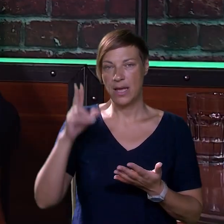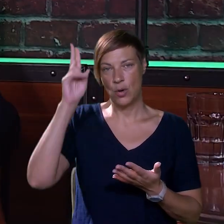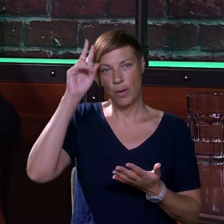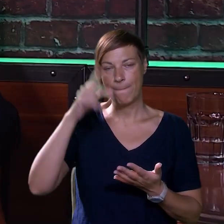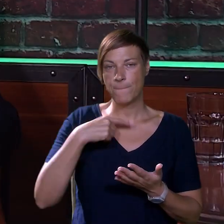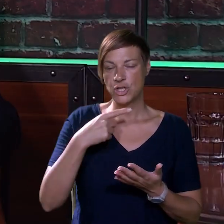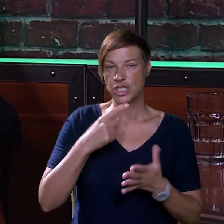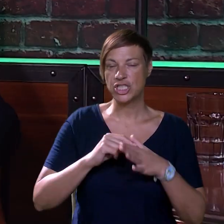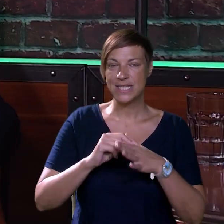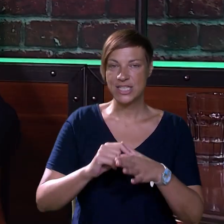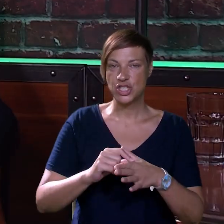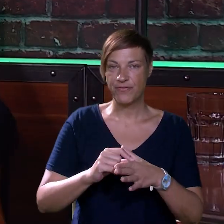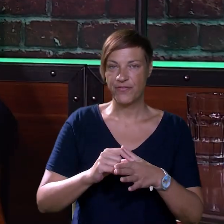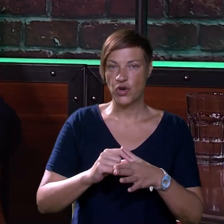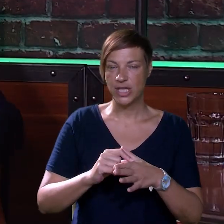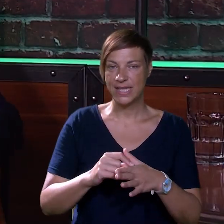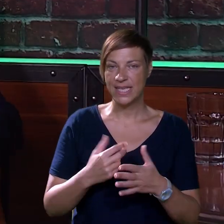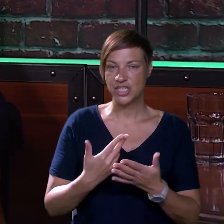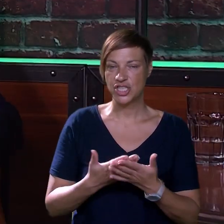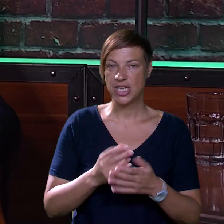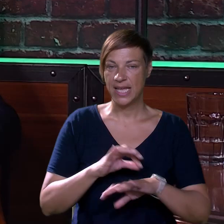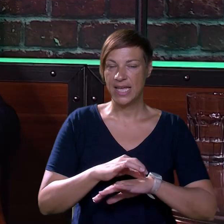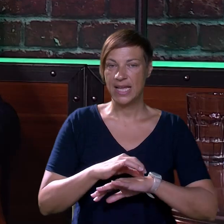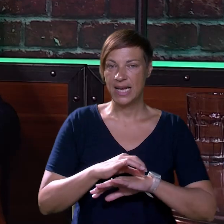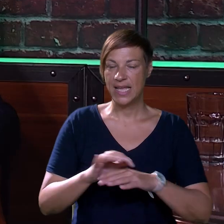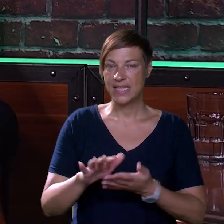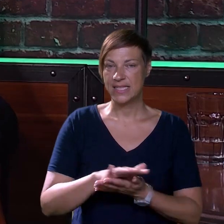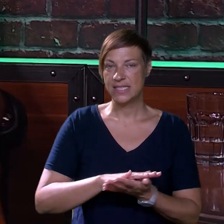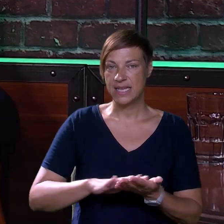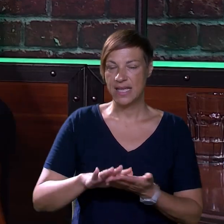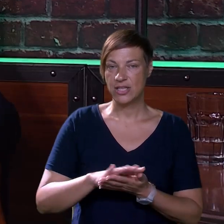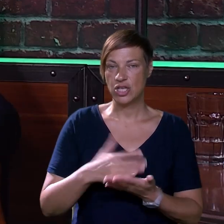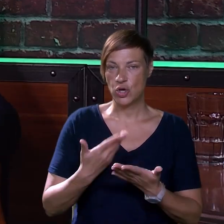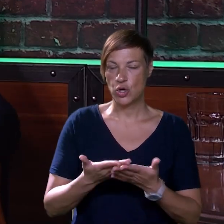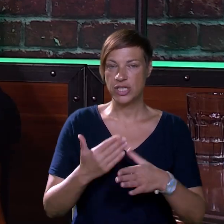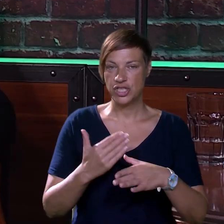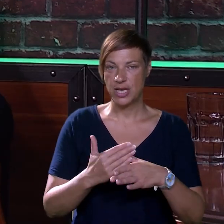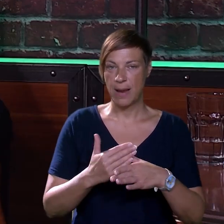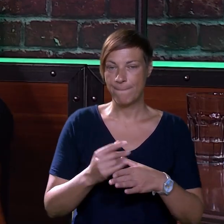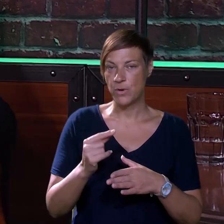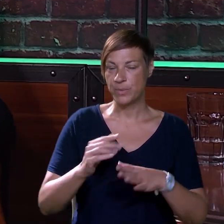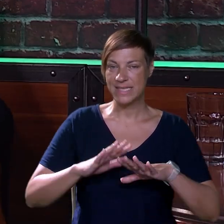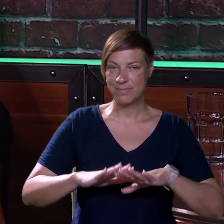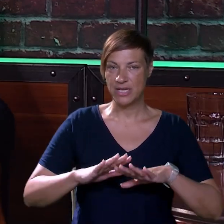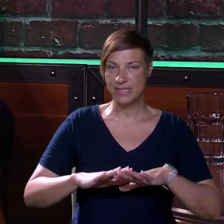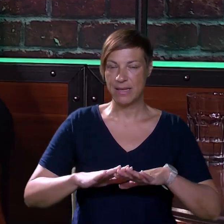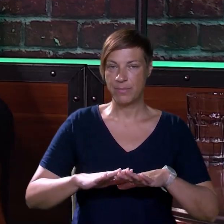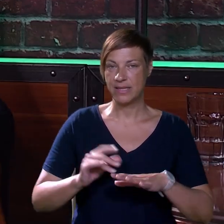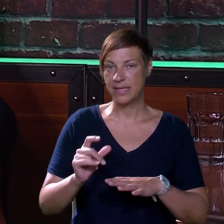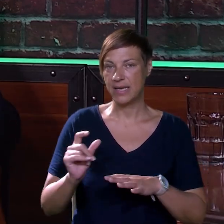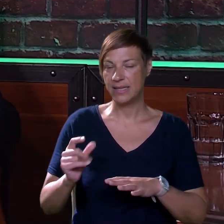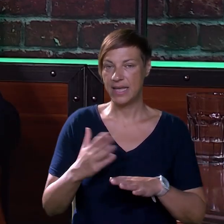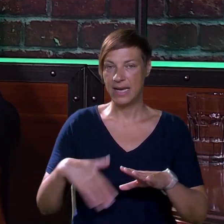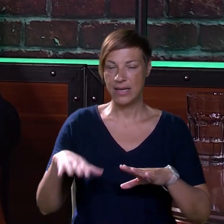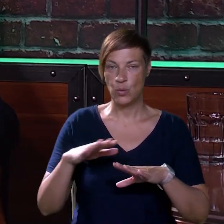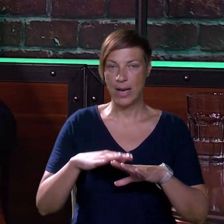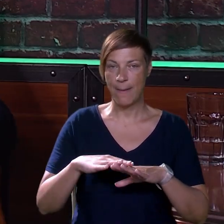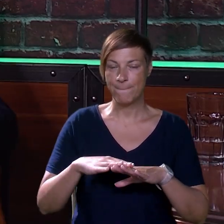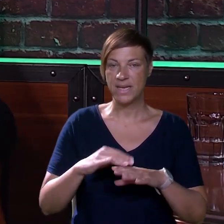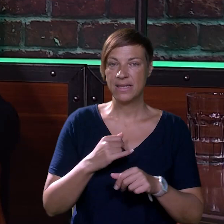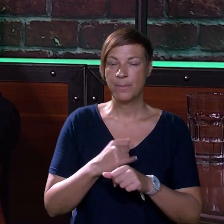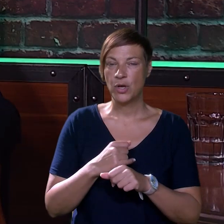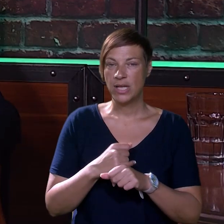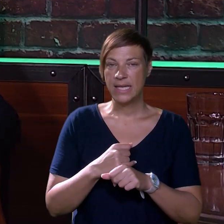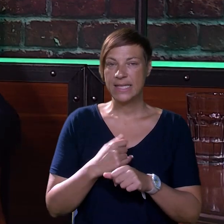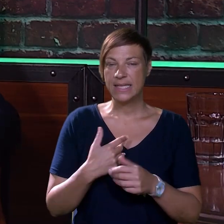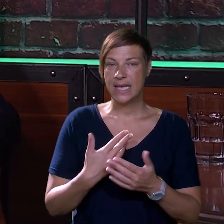reći vodeći i liječnici na tom području. Oni će nam pomoći da se malo stabiliziramo, da taj segment malo unaprijedimo i da